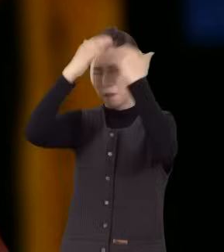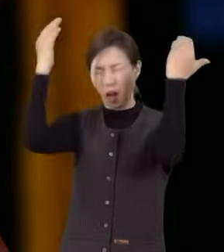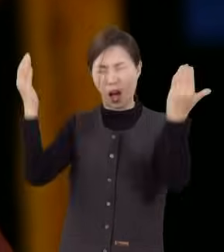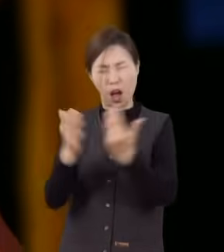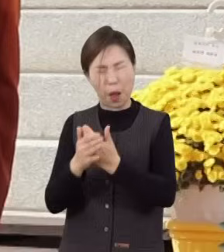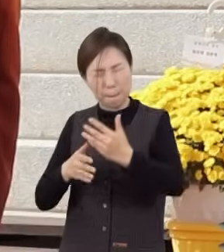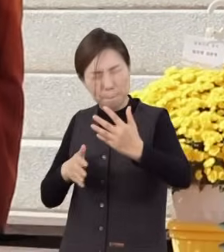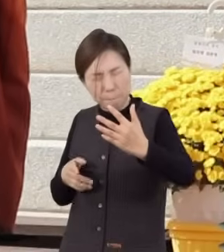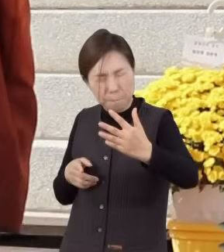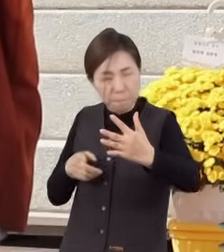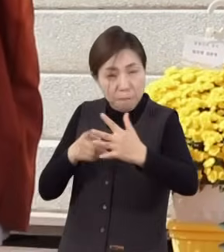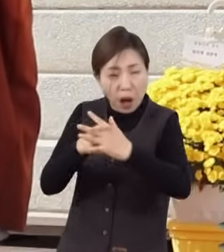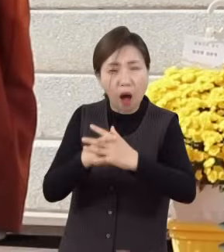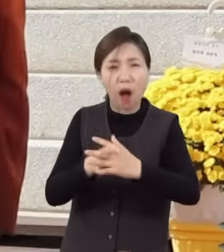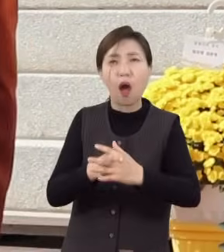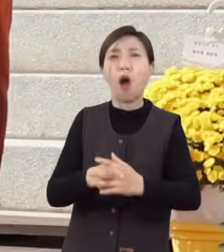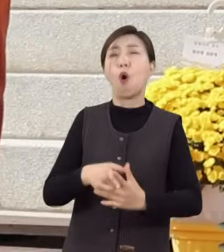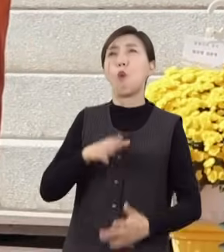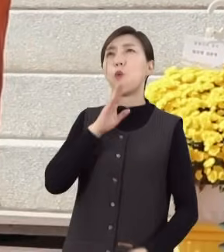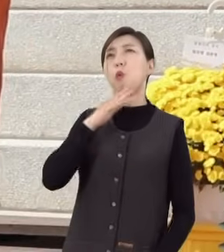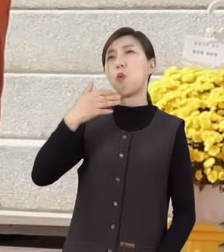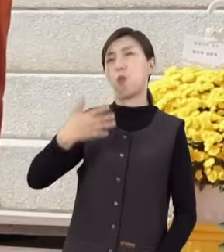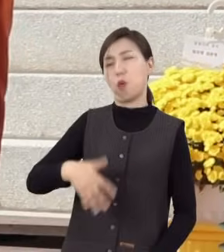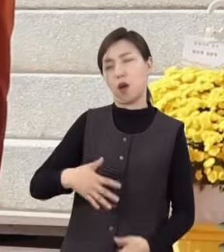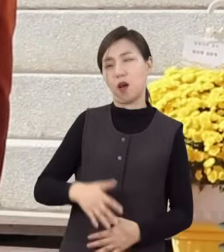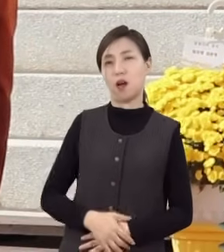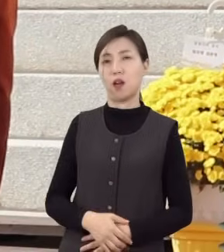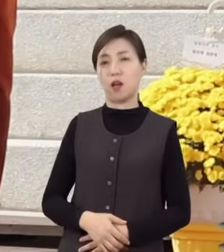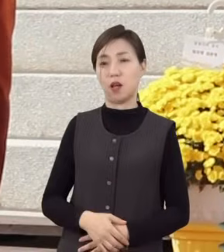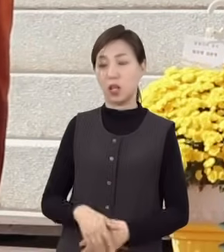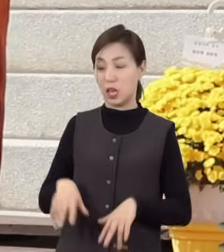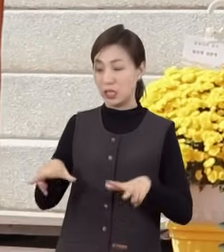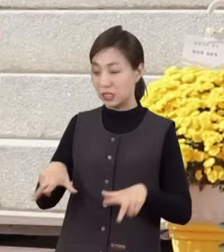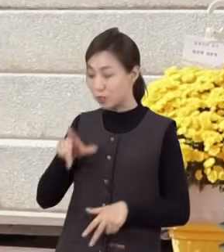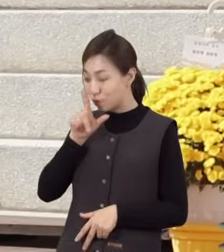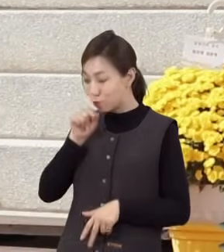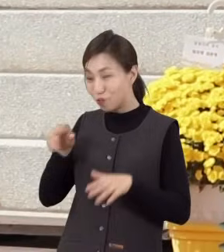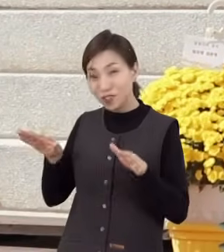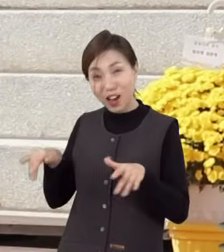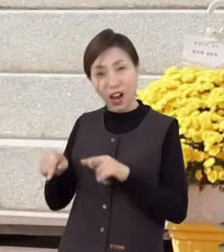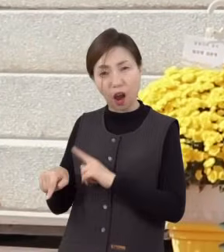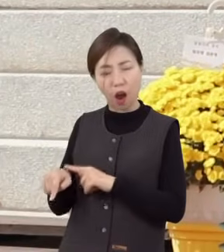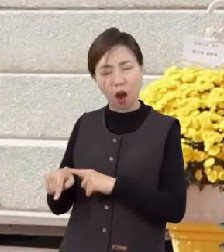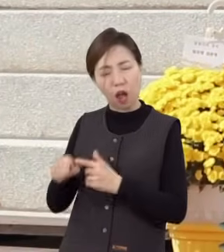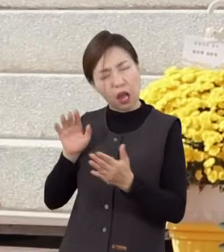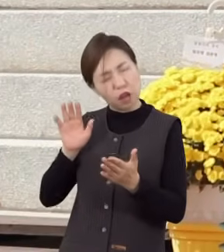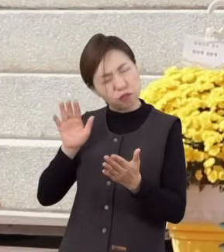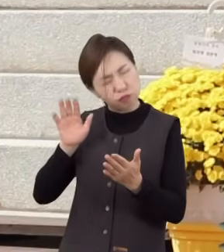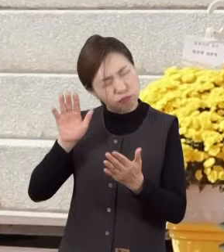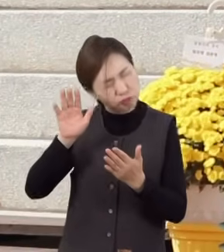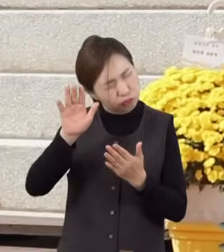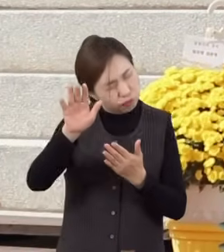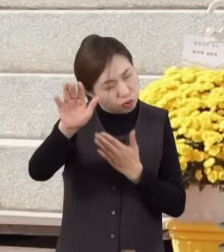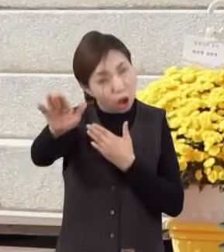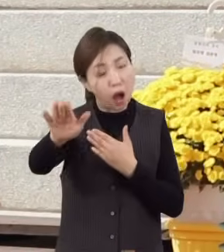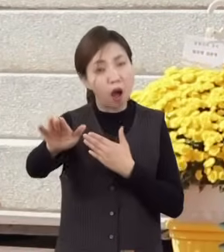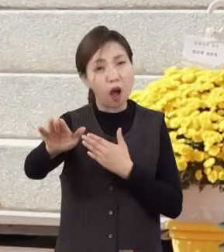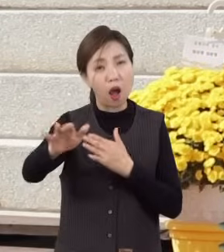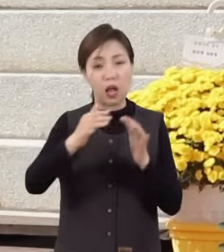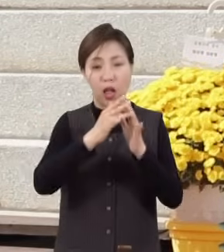위대합니다. 어찌 저 비둘기가 머나먼 미래 세상에 성불하여 부처님이 될